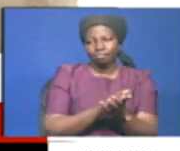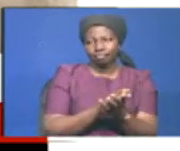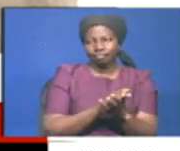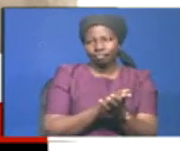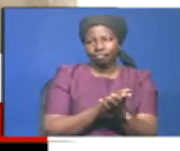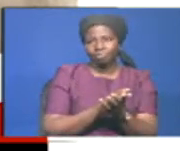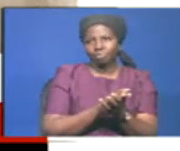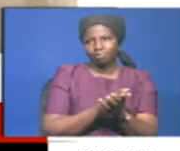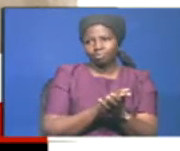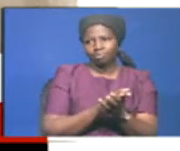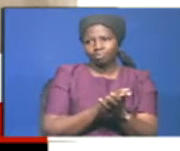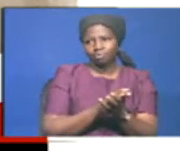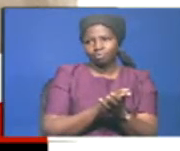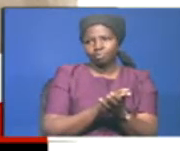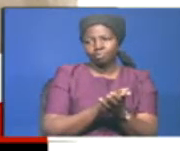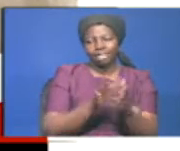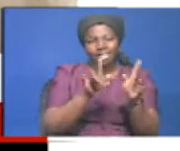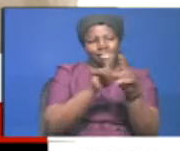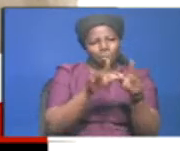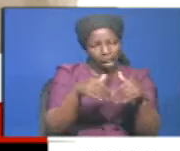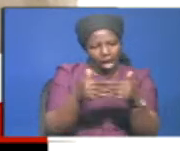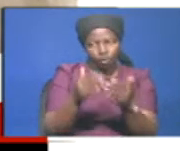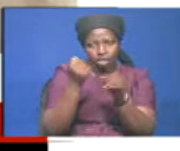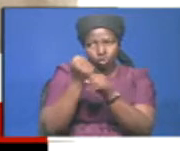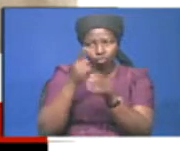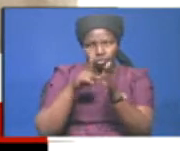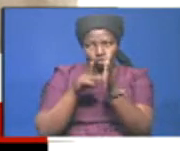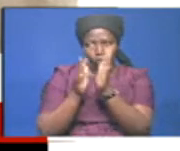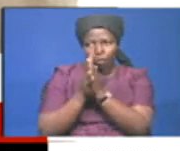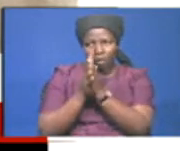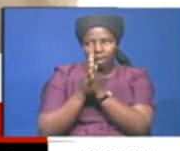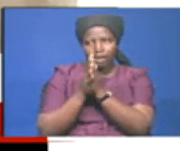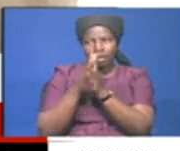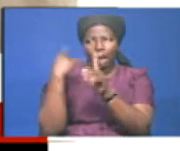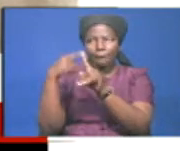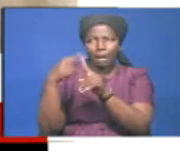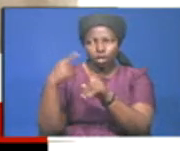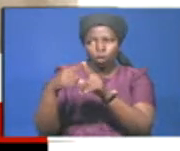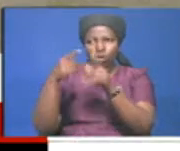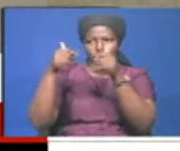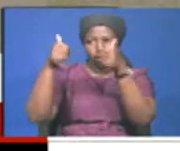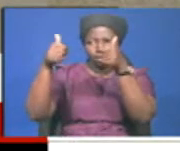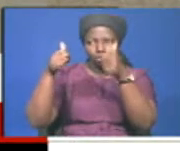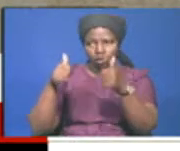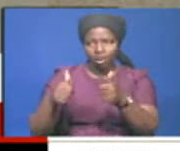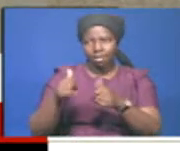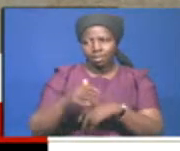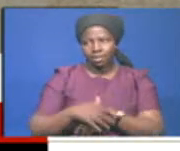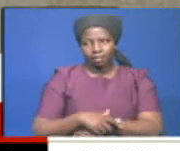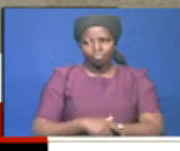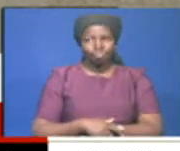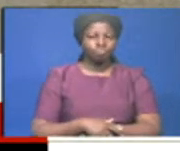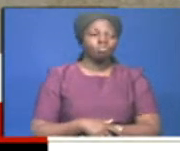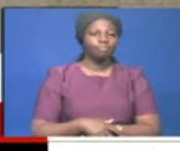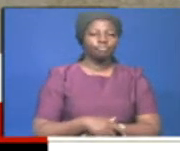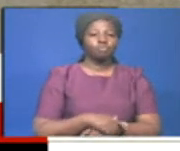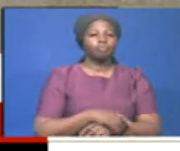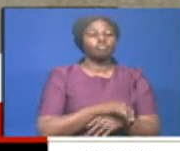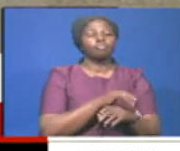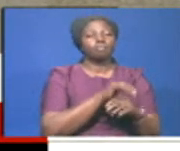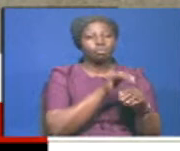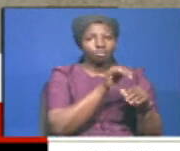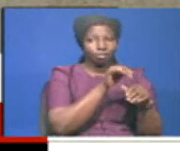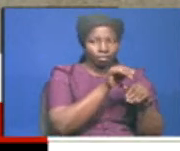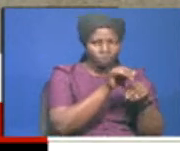Jinsi wanavyofanya kwa zile signposts zatengenezwa na chuma. Ndio. Naam, tukisalia tu hapo mwanzo, pengine kama